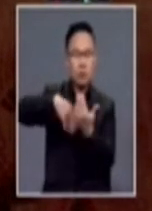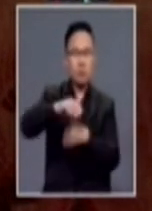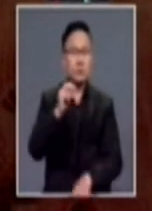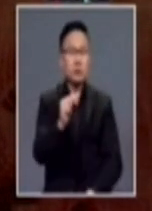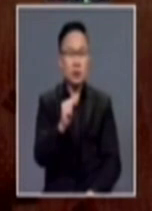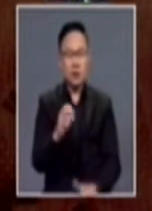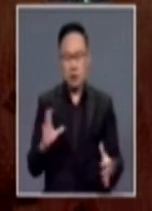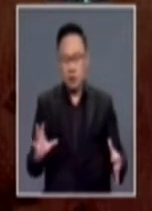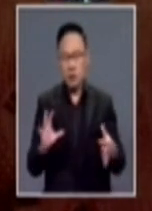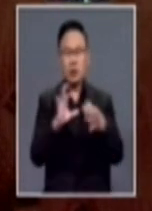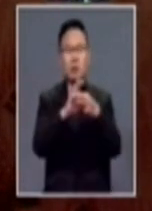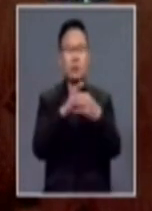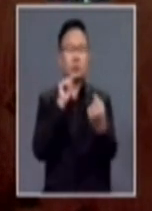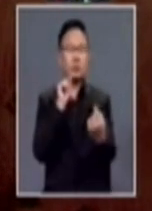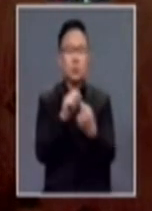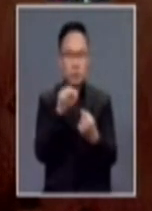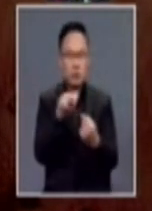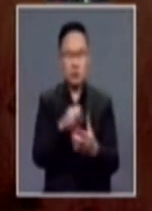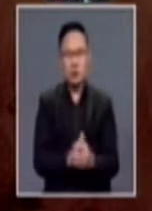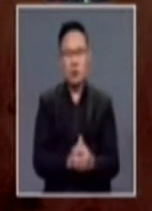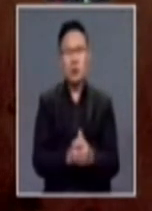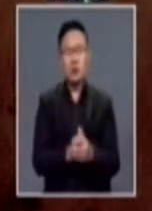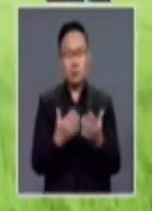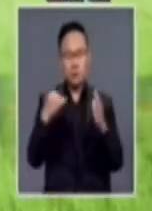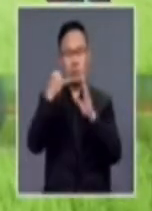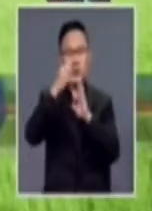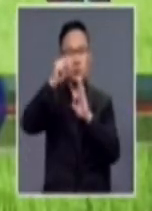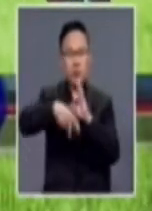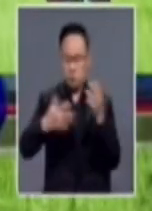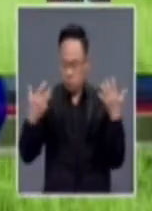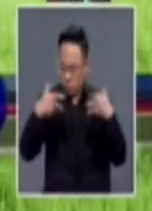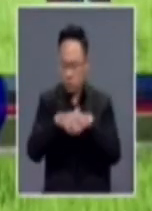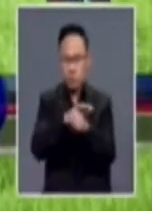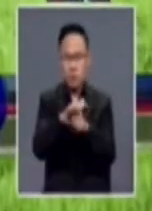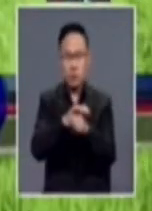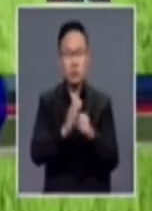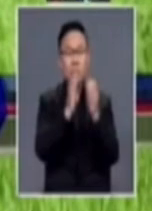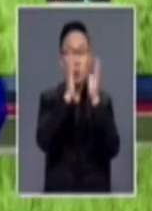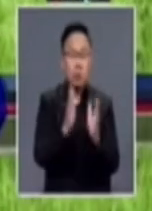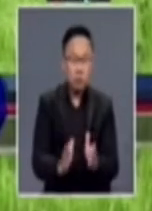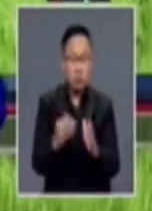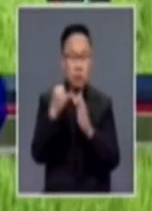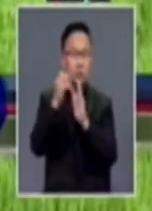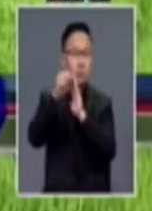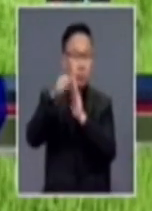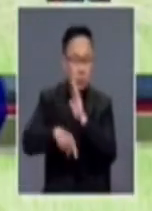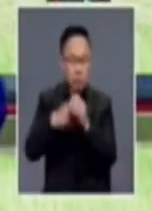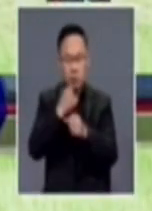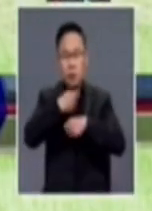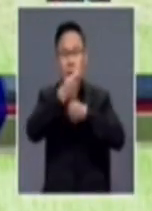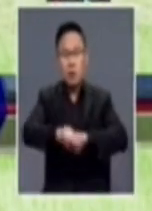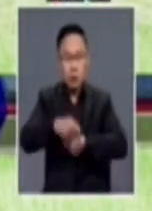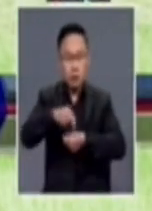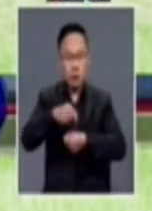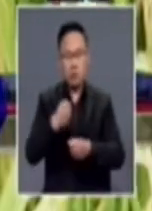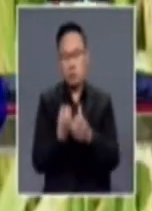มดเนี่ยมันมาบรรจบเหมาะกับความเป็นสุพรรณบุรีที่พี่น้องประชาชนส่วนใหญ่และเกษตรกรเหล่านี้ส่วน